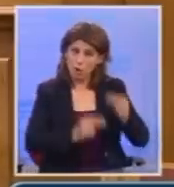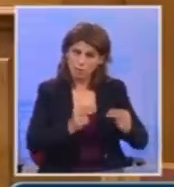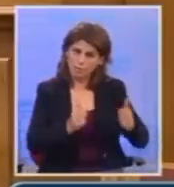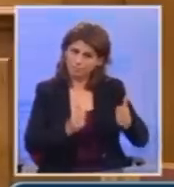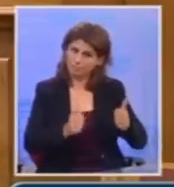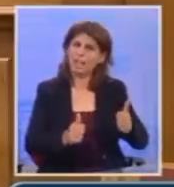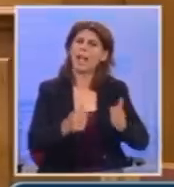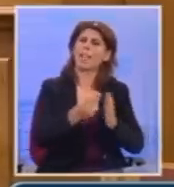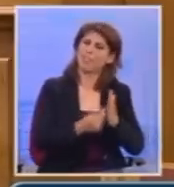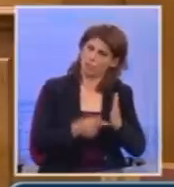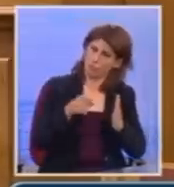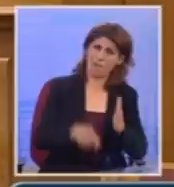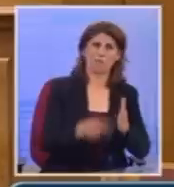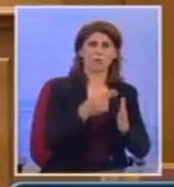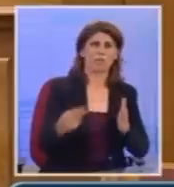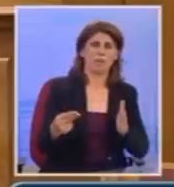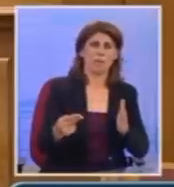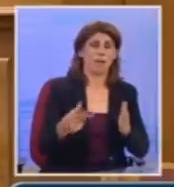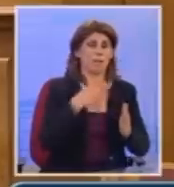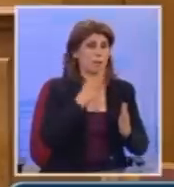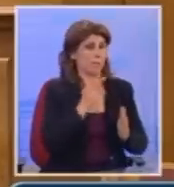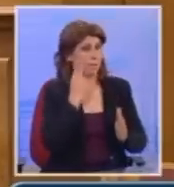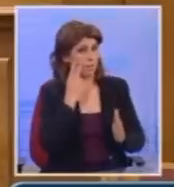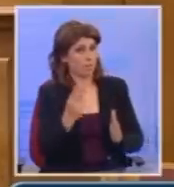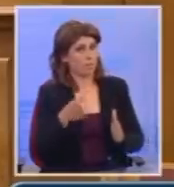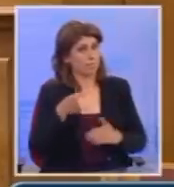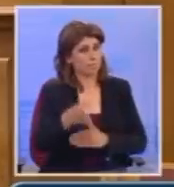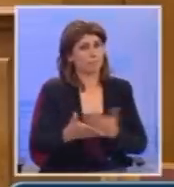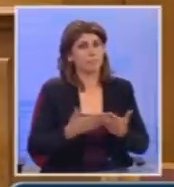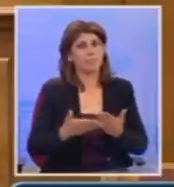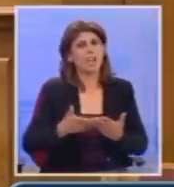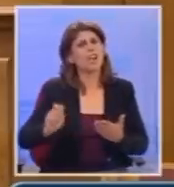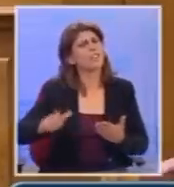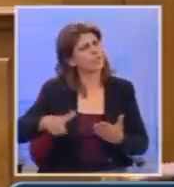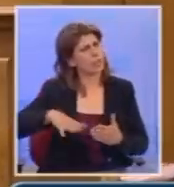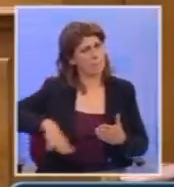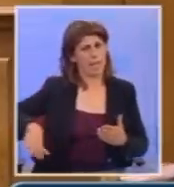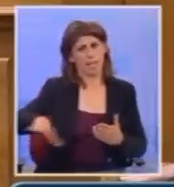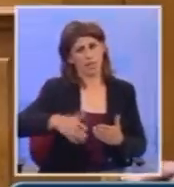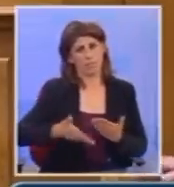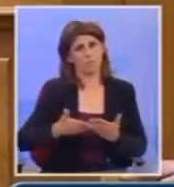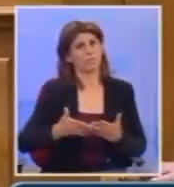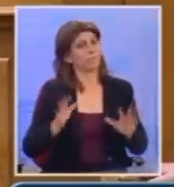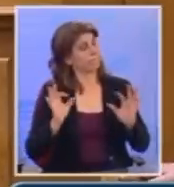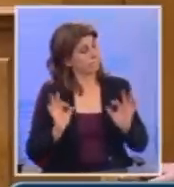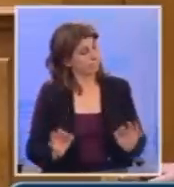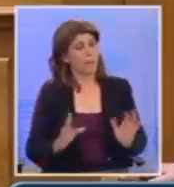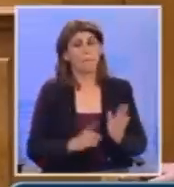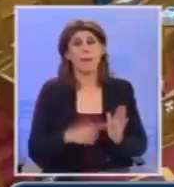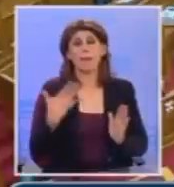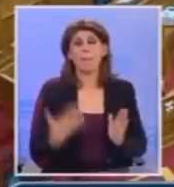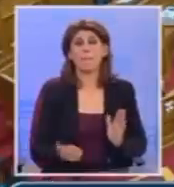θα κριθούμε. Και επειδή σας είδα, επισκεφτήκατε μια λαϊκή γειτονιά, να σας πω, βεβαίως και πρέπει να